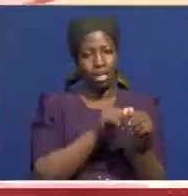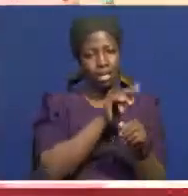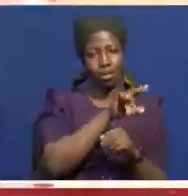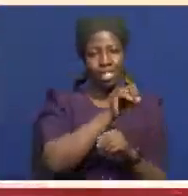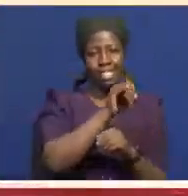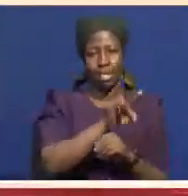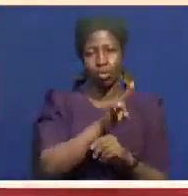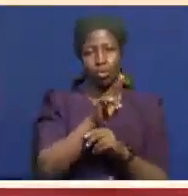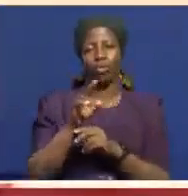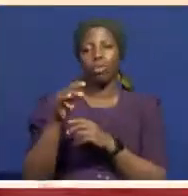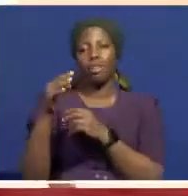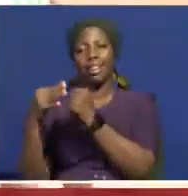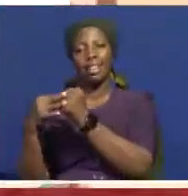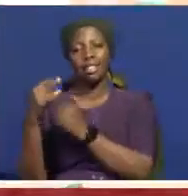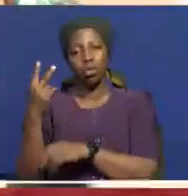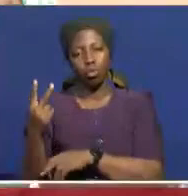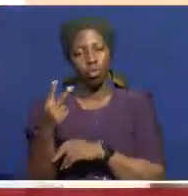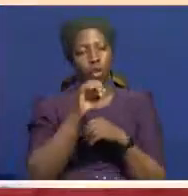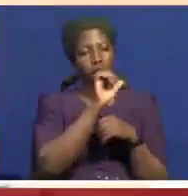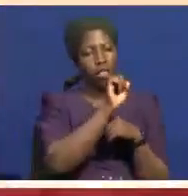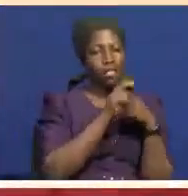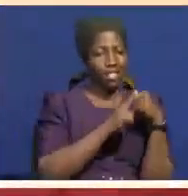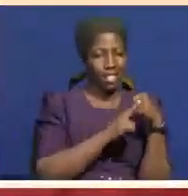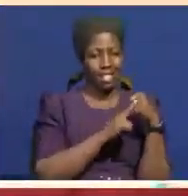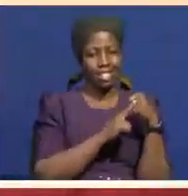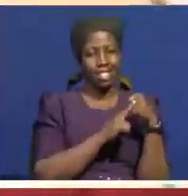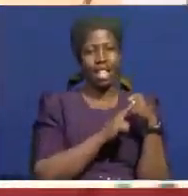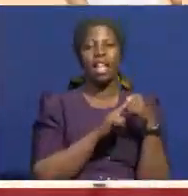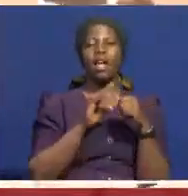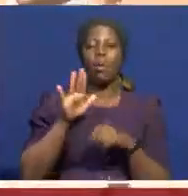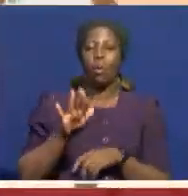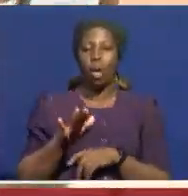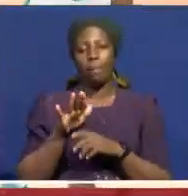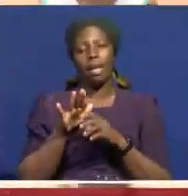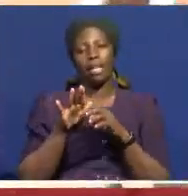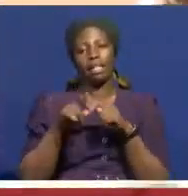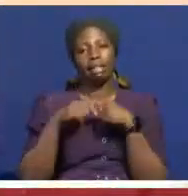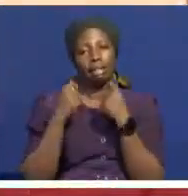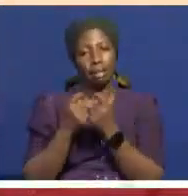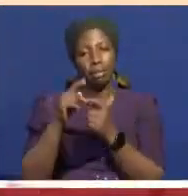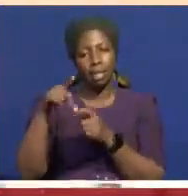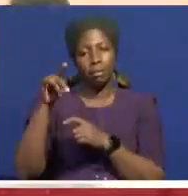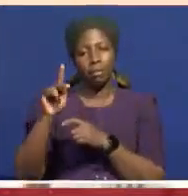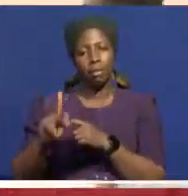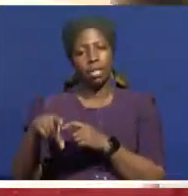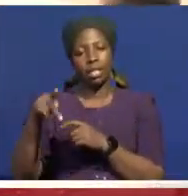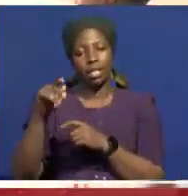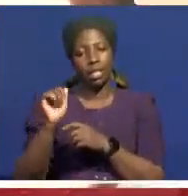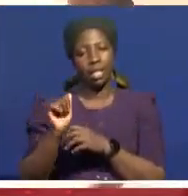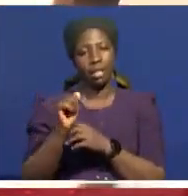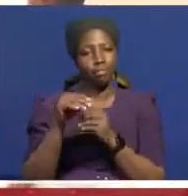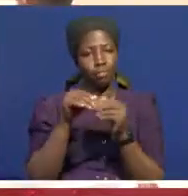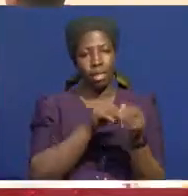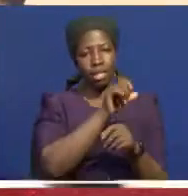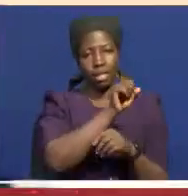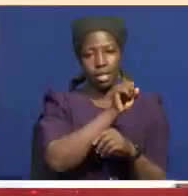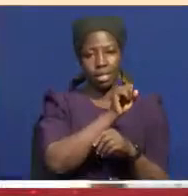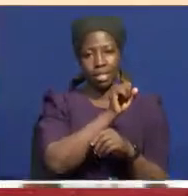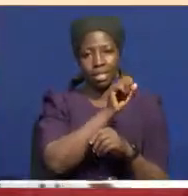kwa alama 82 kwa 56, huku timu ya wanawake ya KPA kilemea Strathmore Swords alama